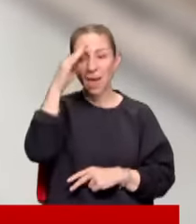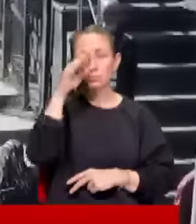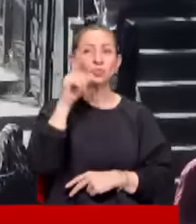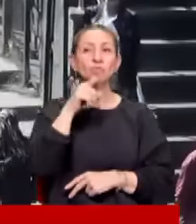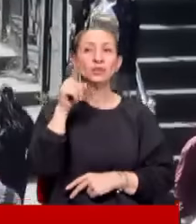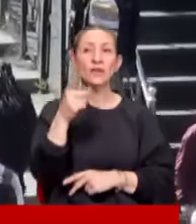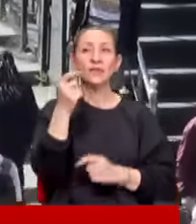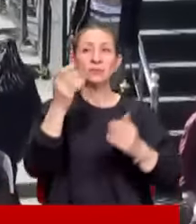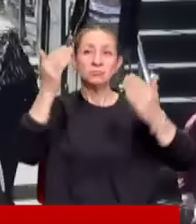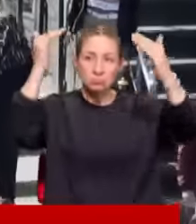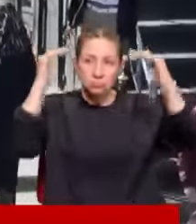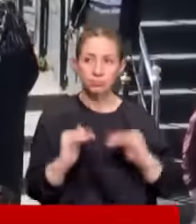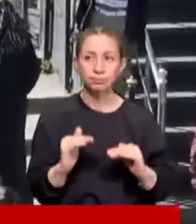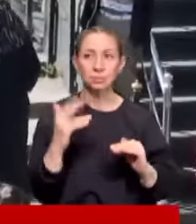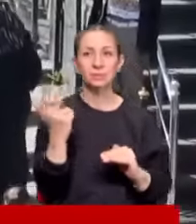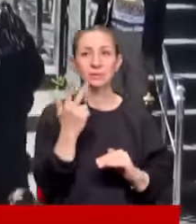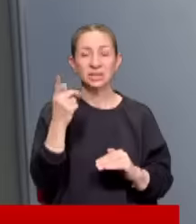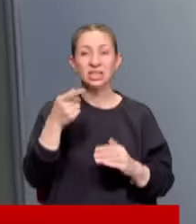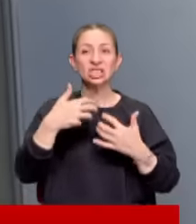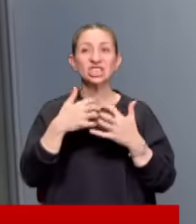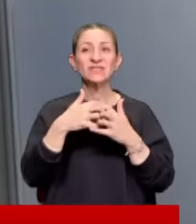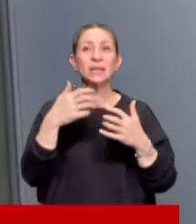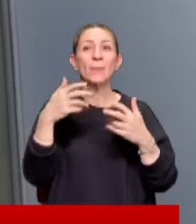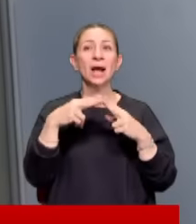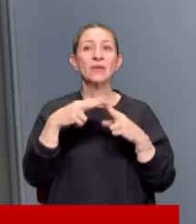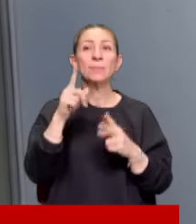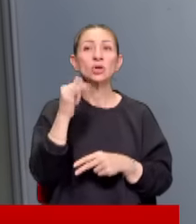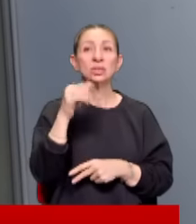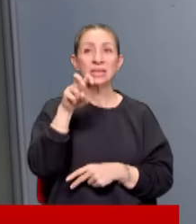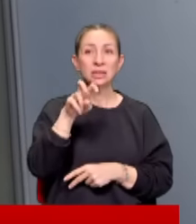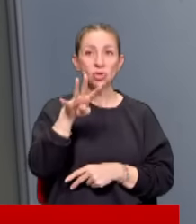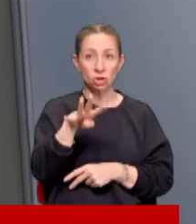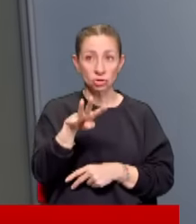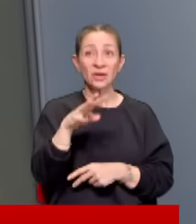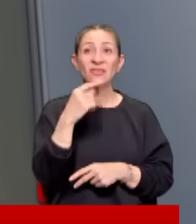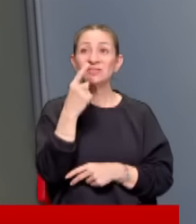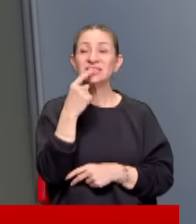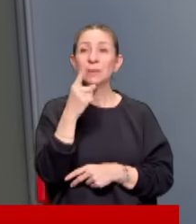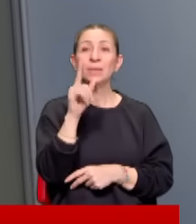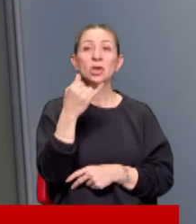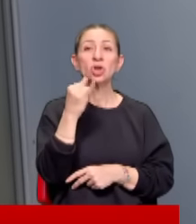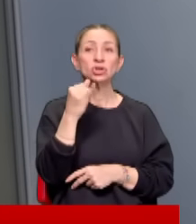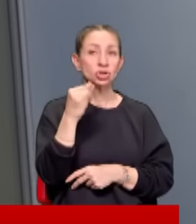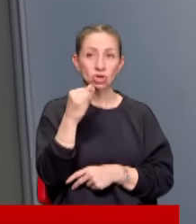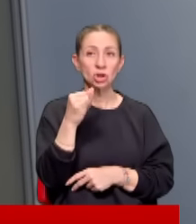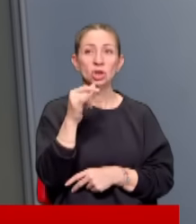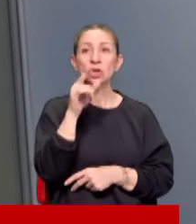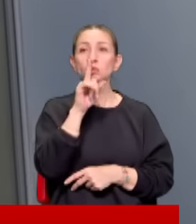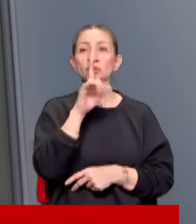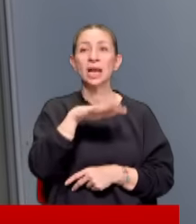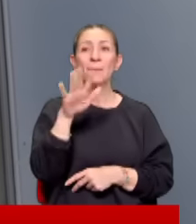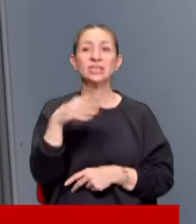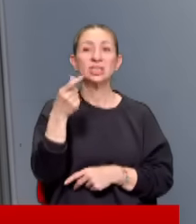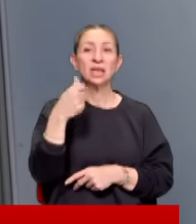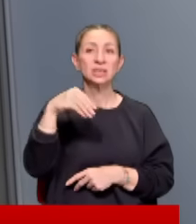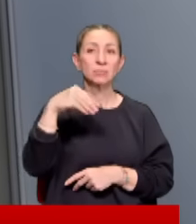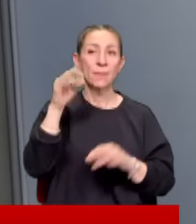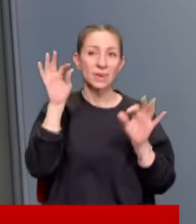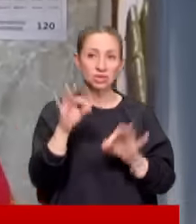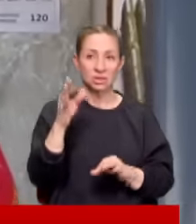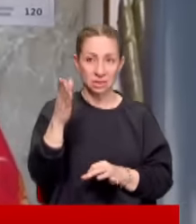nedeniyle fiyatlarında indirime gitti. Cevizli baklavanın kilosunu 84 lira, fıstıklı baklavanın kilosunu da 155 liradan